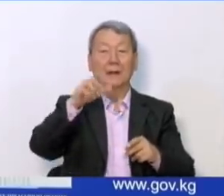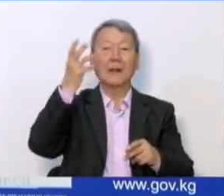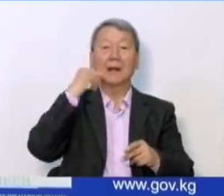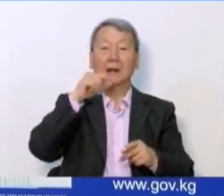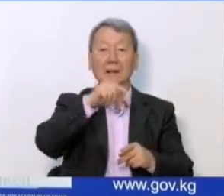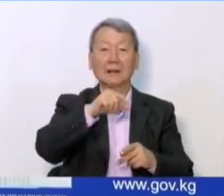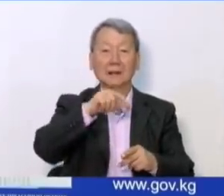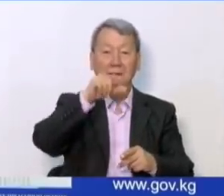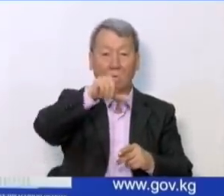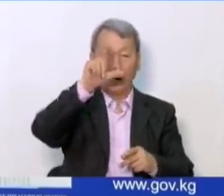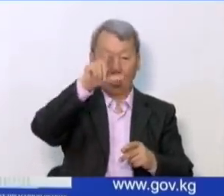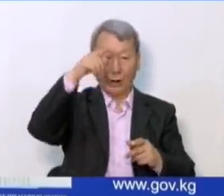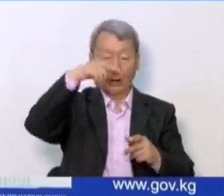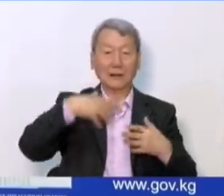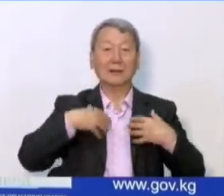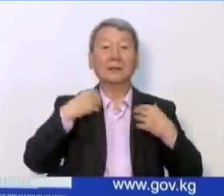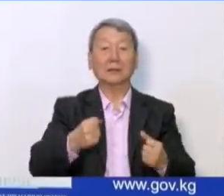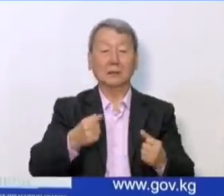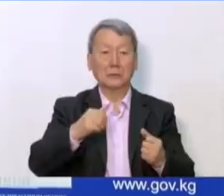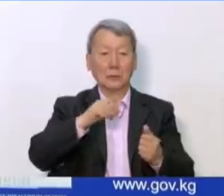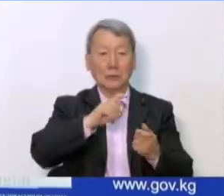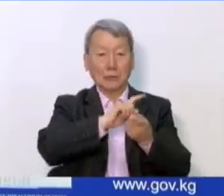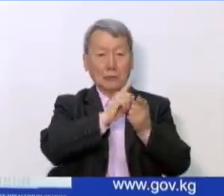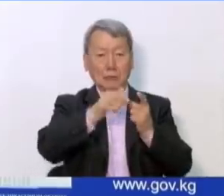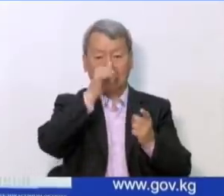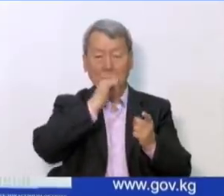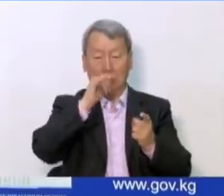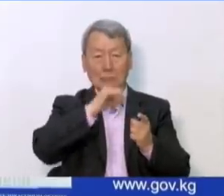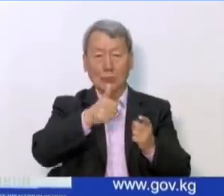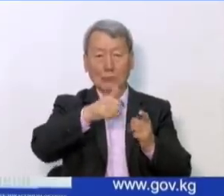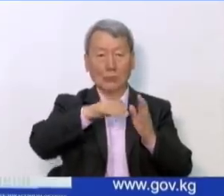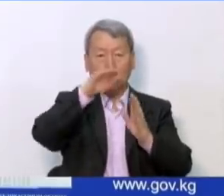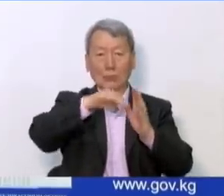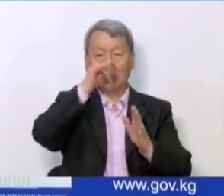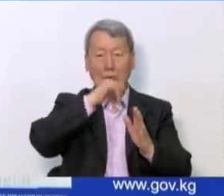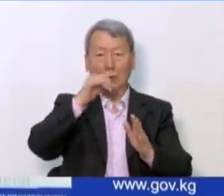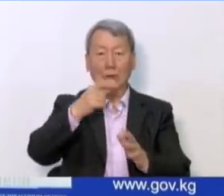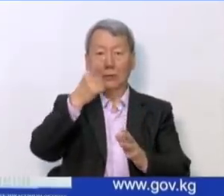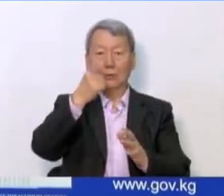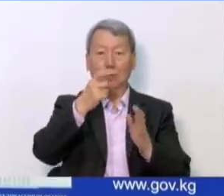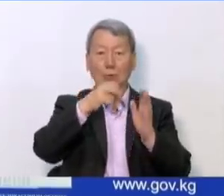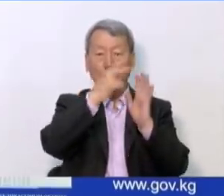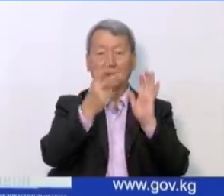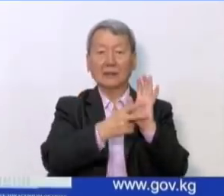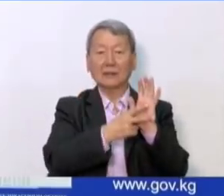жана ал акыбалы жакшы болбогондуктан деген ошол 118